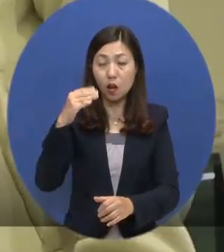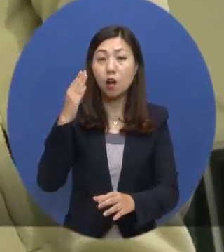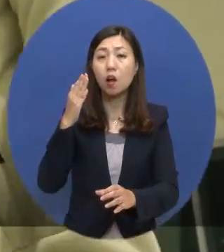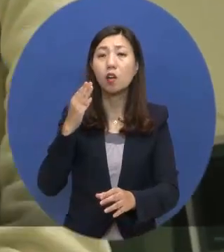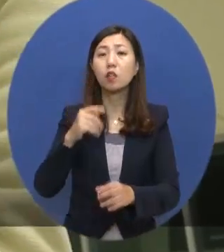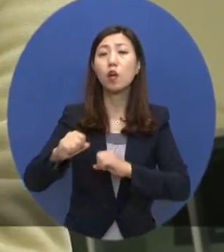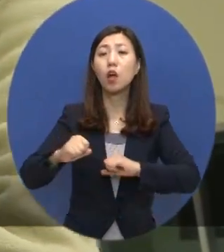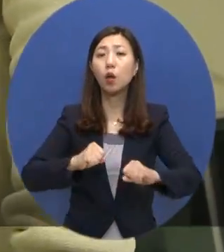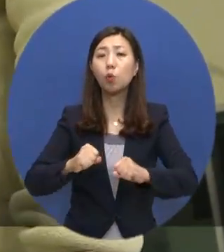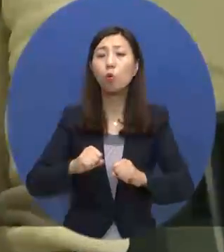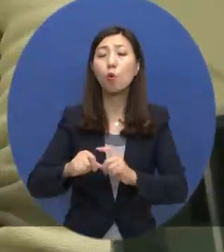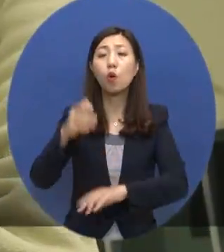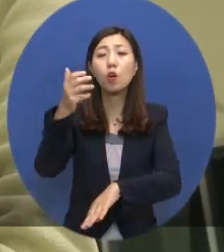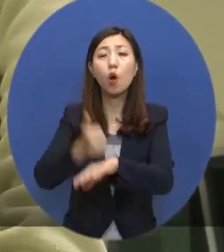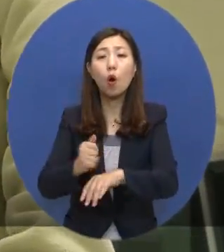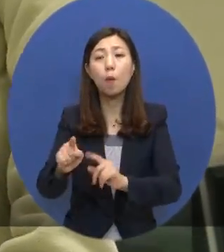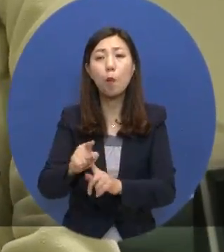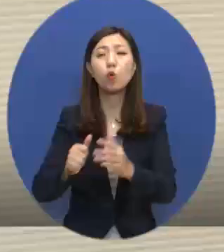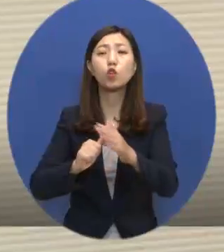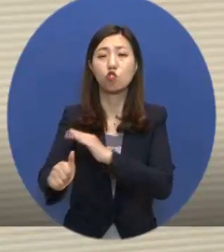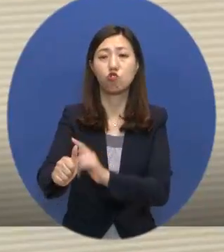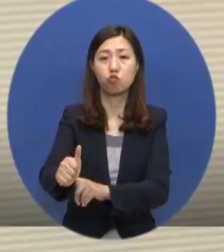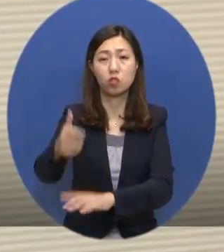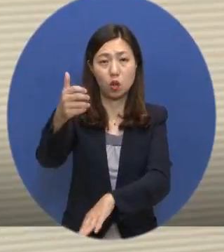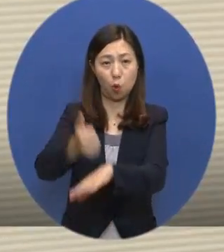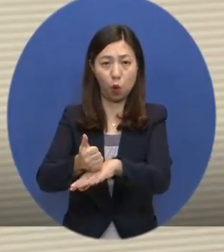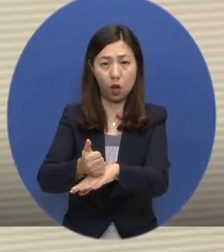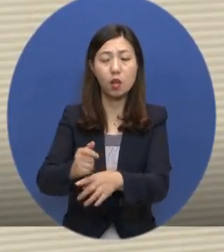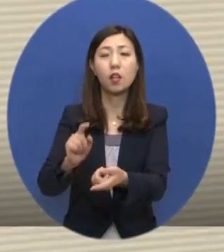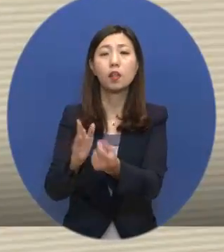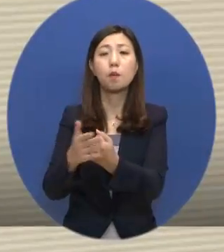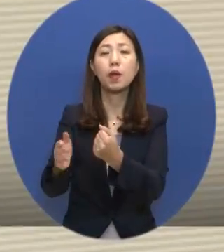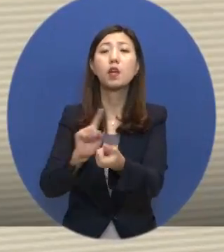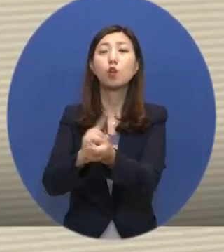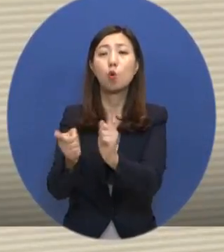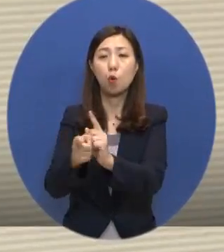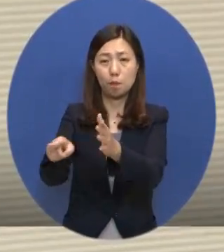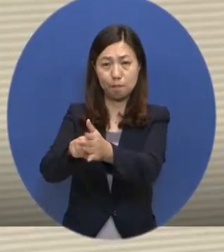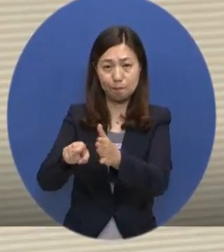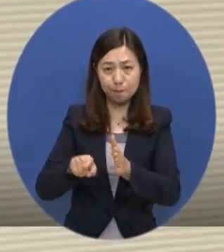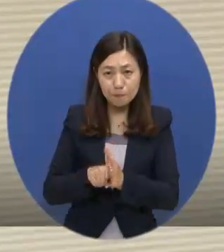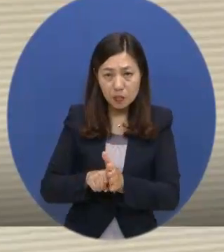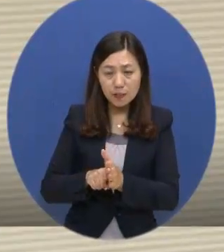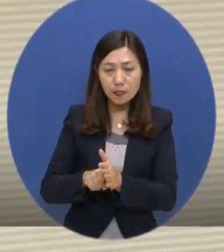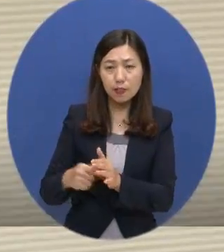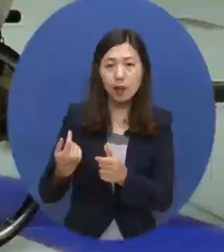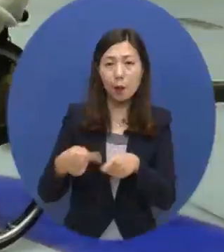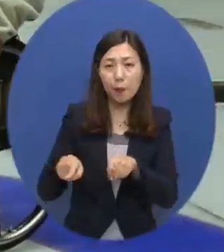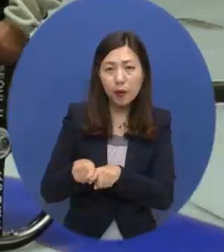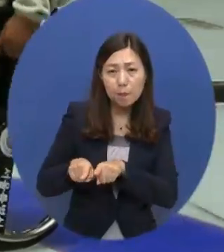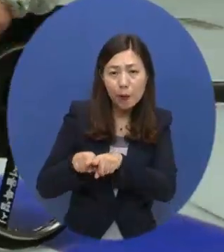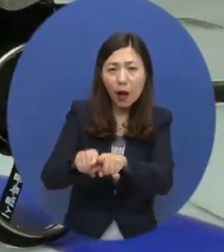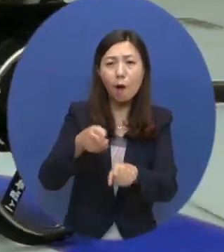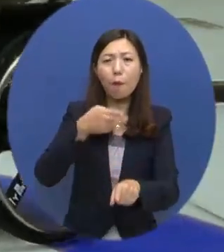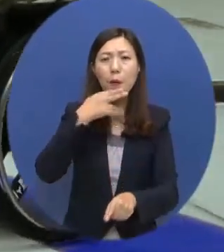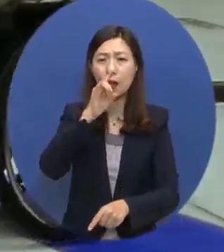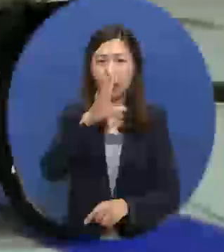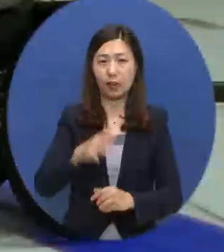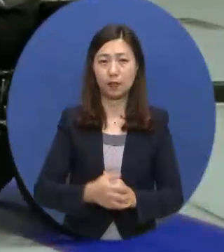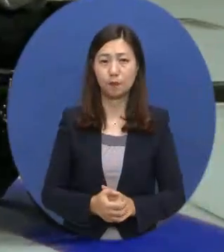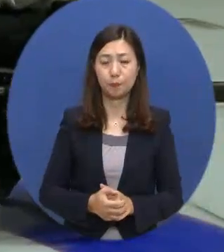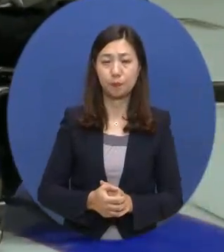결과물을 만들어줘야 되기 때문에 서로 이제 믿고 따르지 않으면 이제 안 된다고 생각합니다. 휠체어